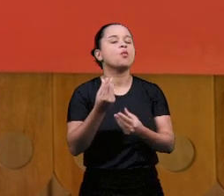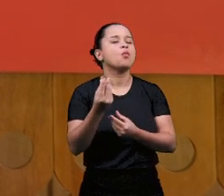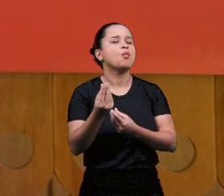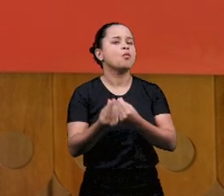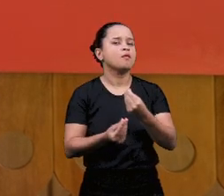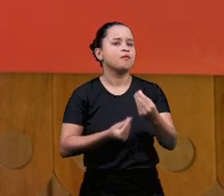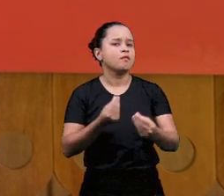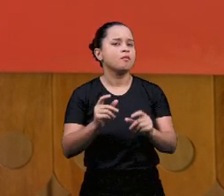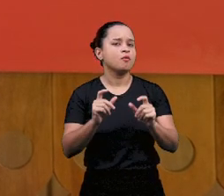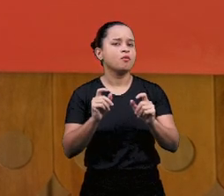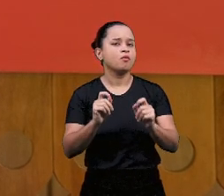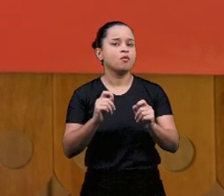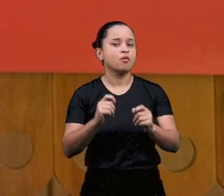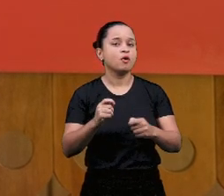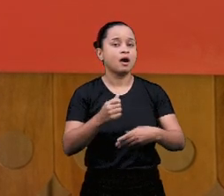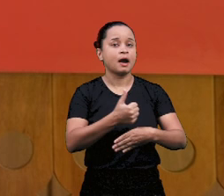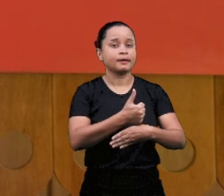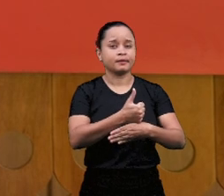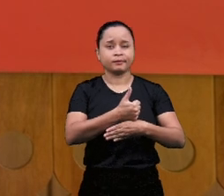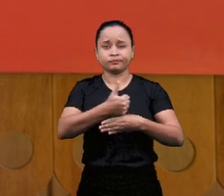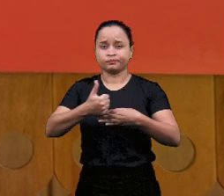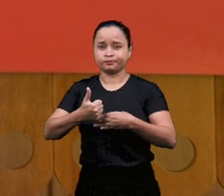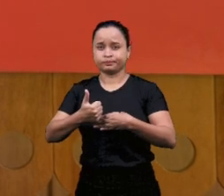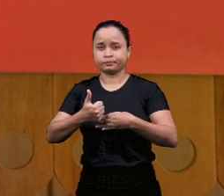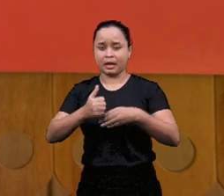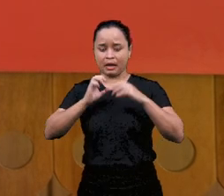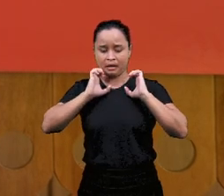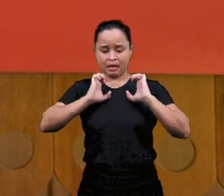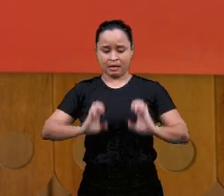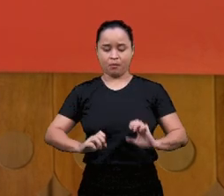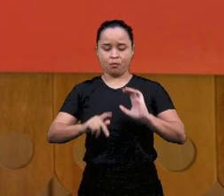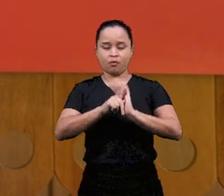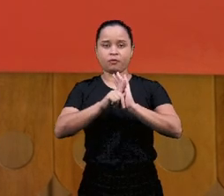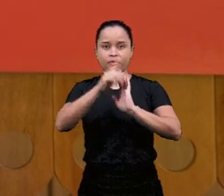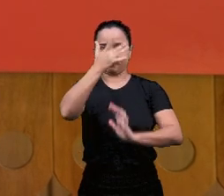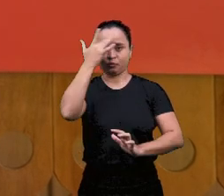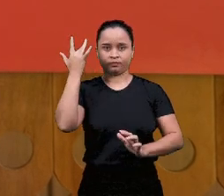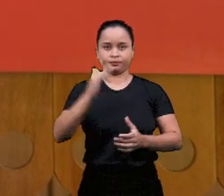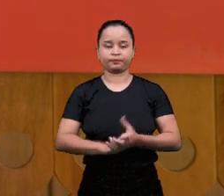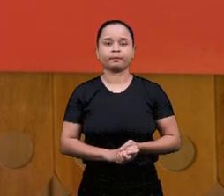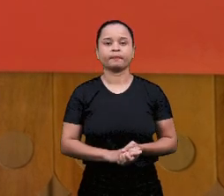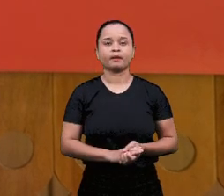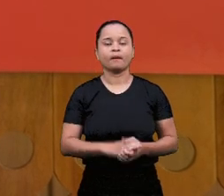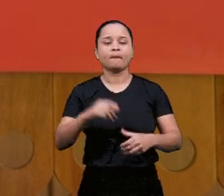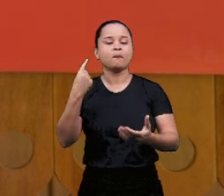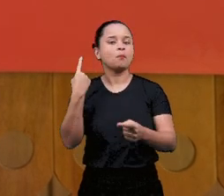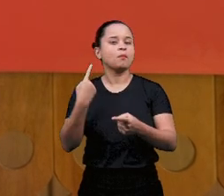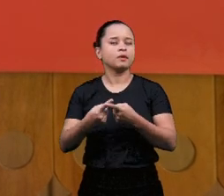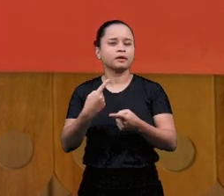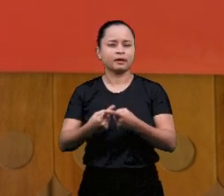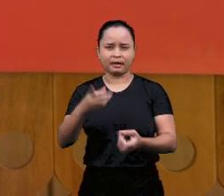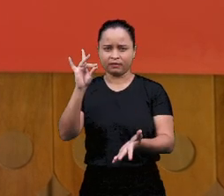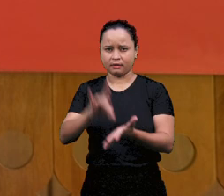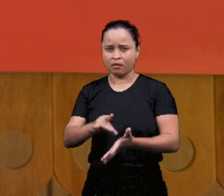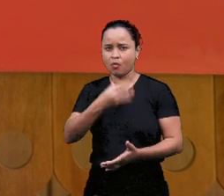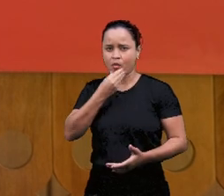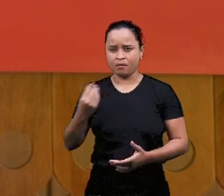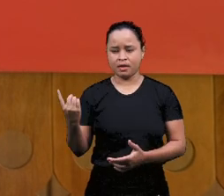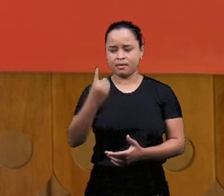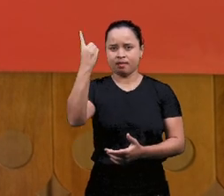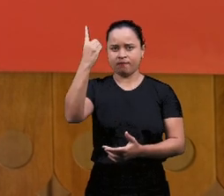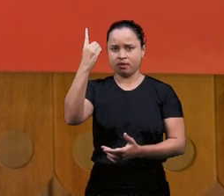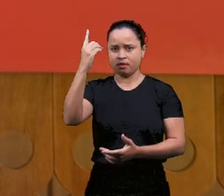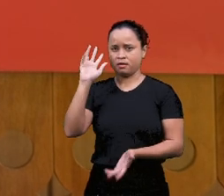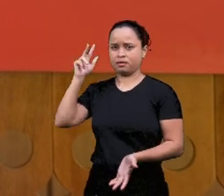Il inverse les points ici. Parce qu'en vérité, quand David est entré et a vaincu les adversaires, quand il a